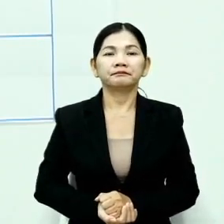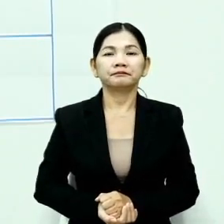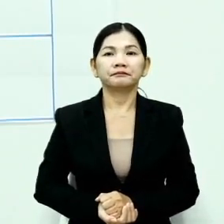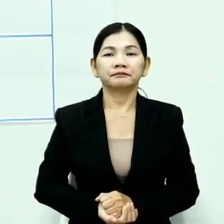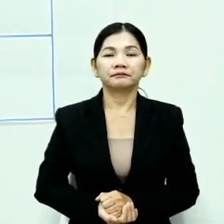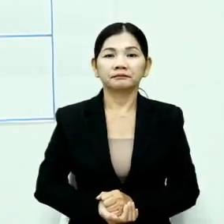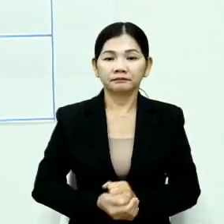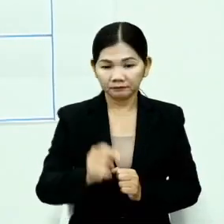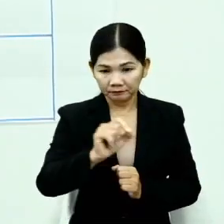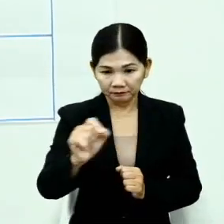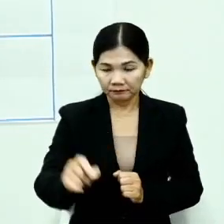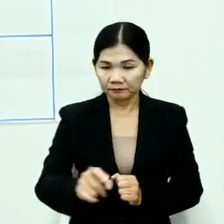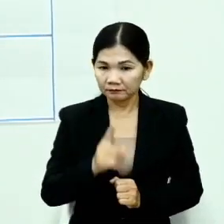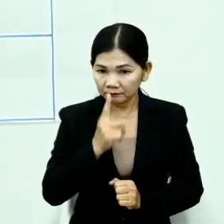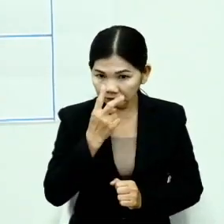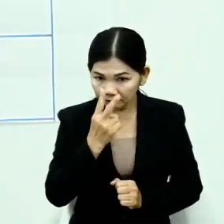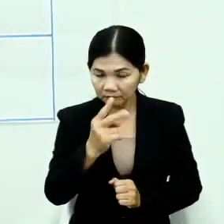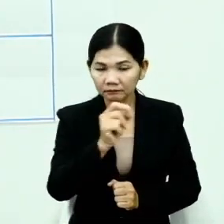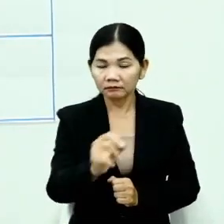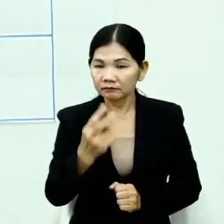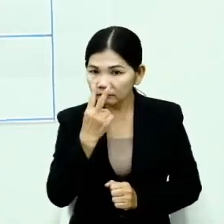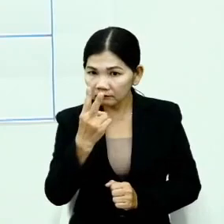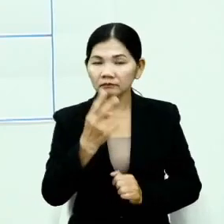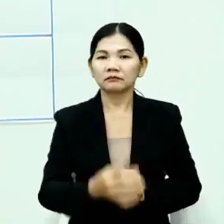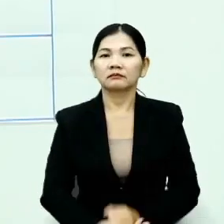ចាប់ផ្ដើមសរសេរមួយមើលមួយកូន